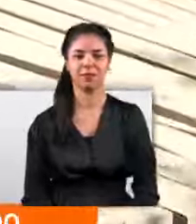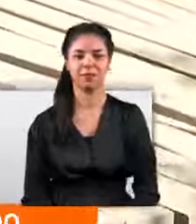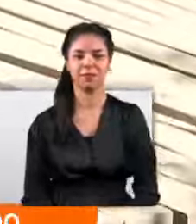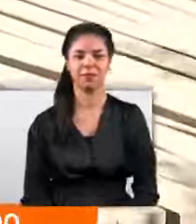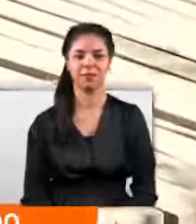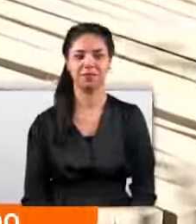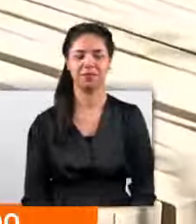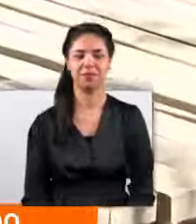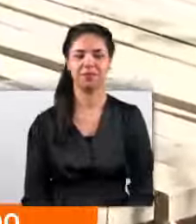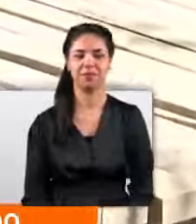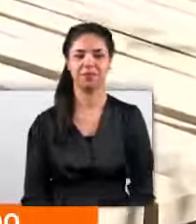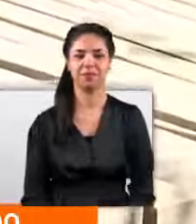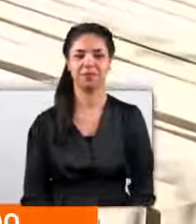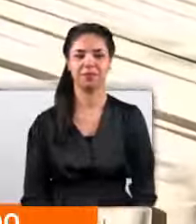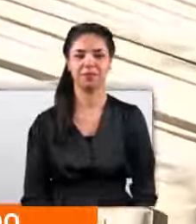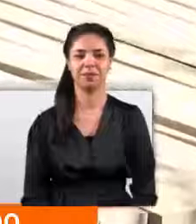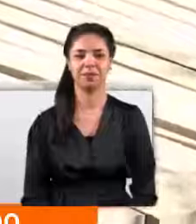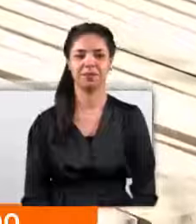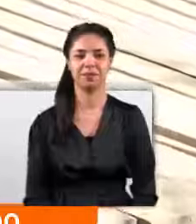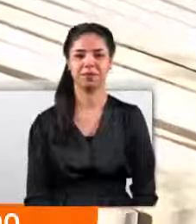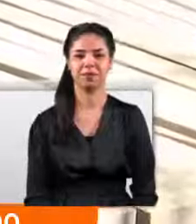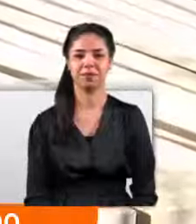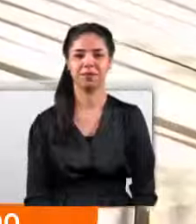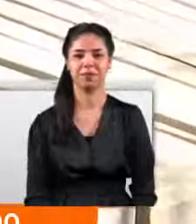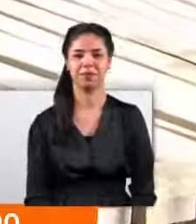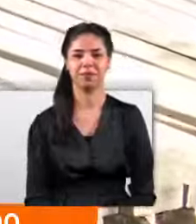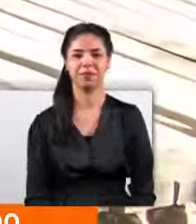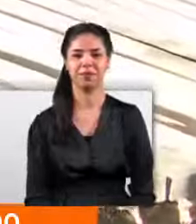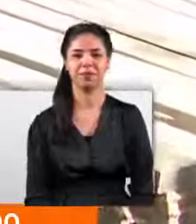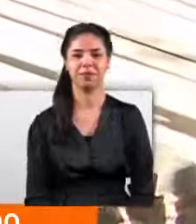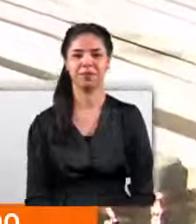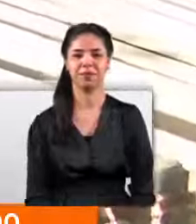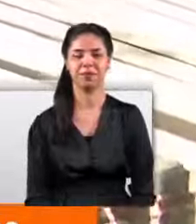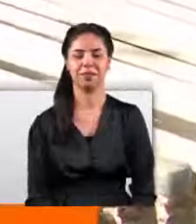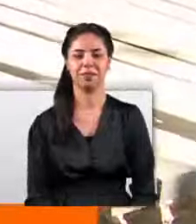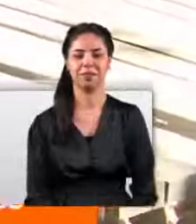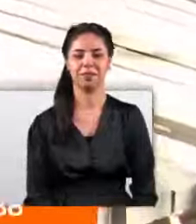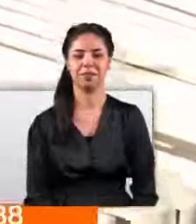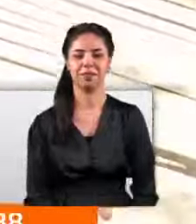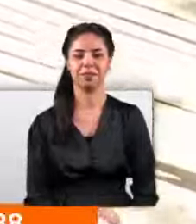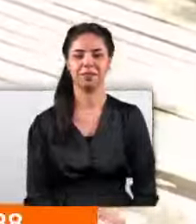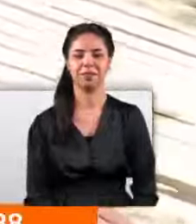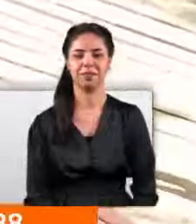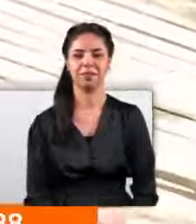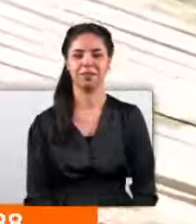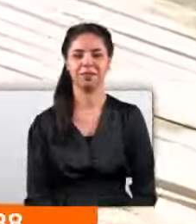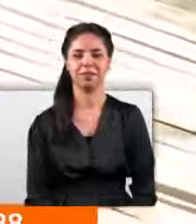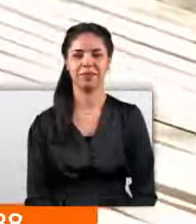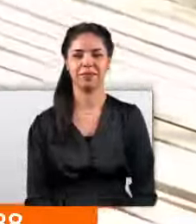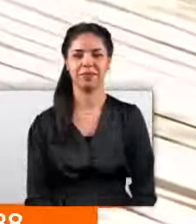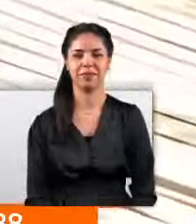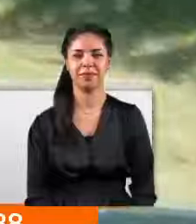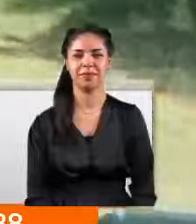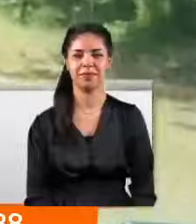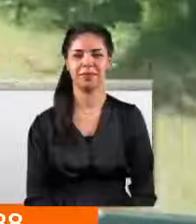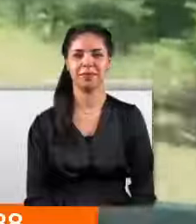geliyoruz. İstanbul'un stresi olsun, egzoz gazı olsun. Burada mis gibi